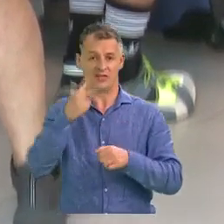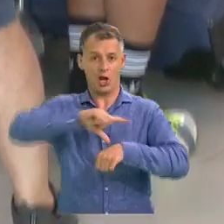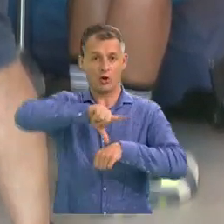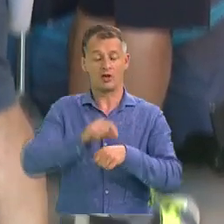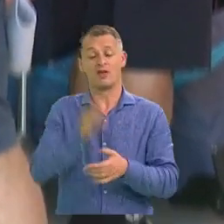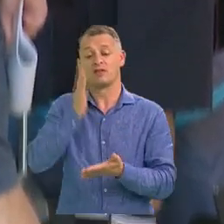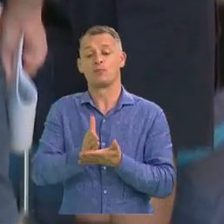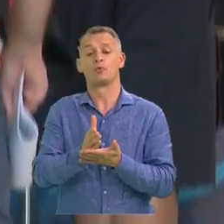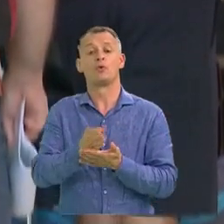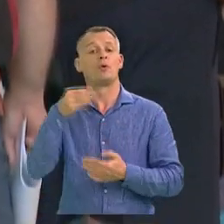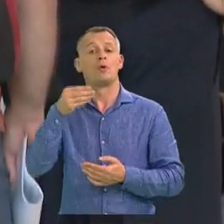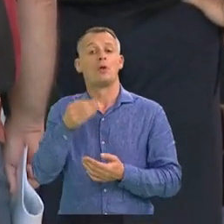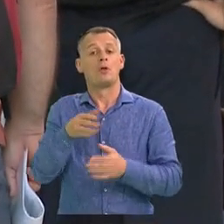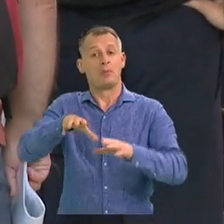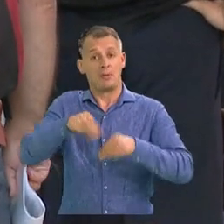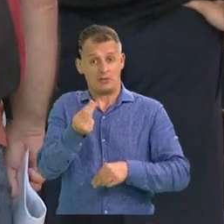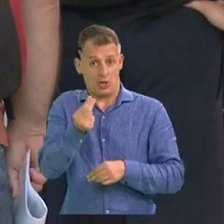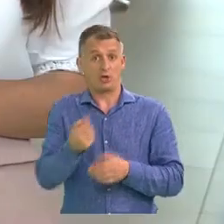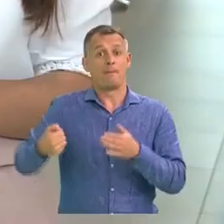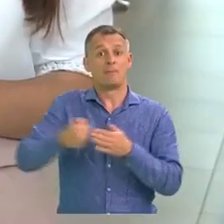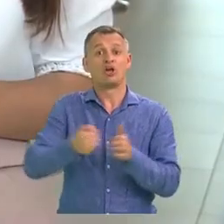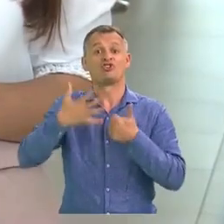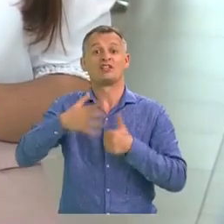o compensație financiară de până la 600 de euro.